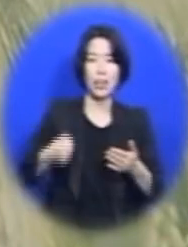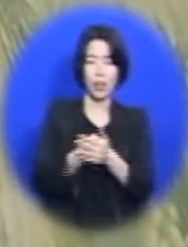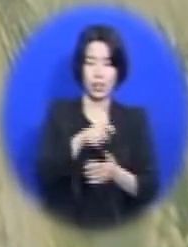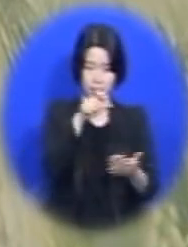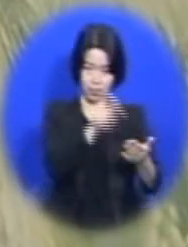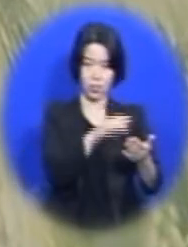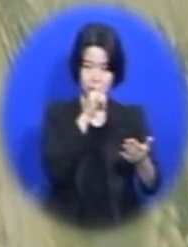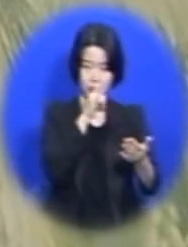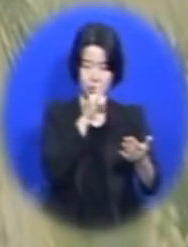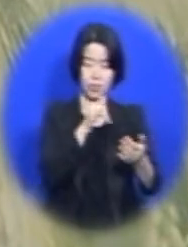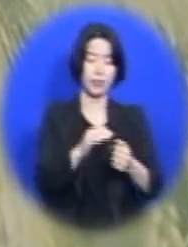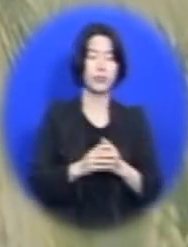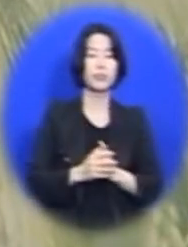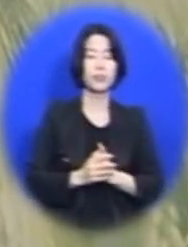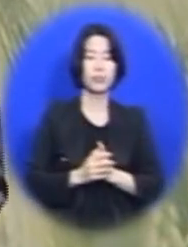거기 하고 있습니다.